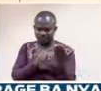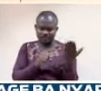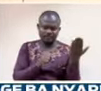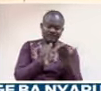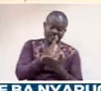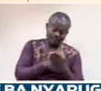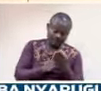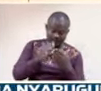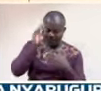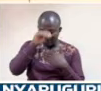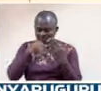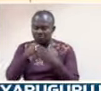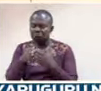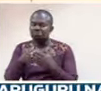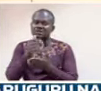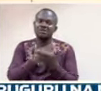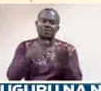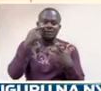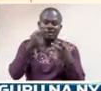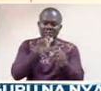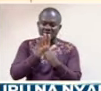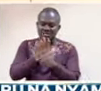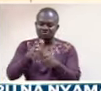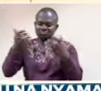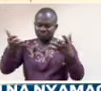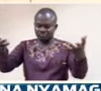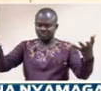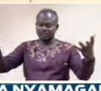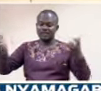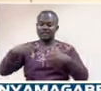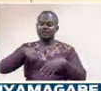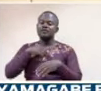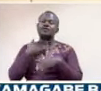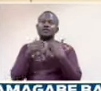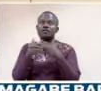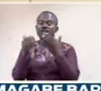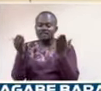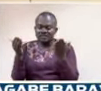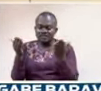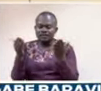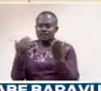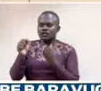hari igihe kigera amashashi akaboneka. Icyo twifuza ni uko dushobora kubona